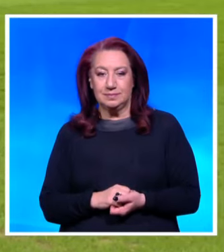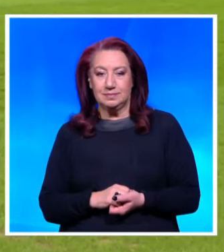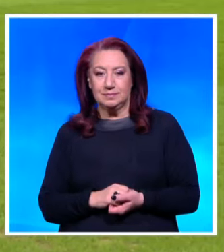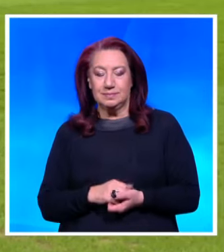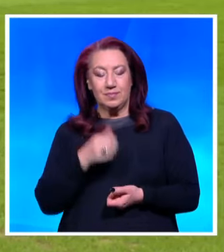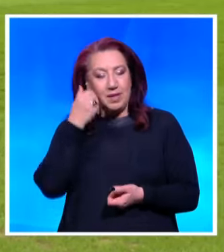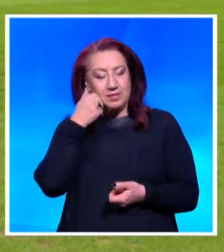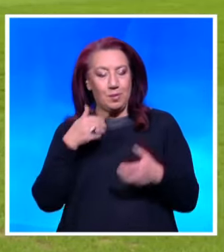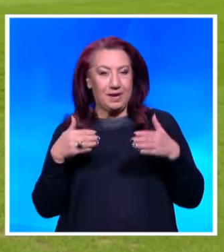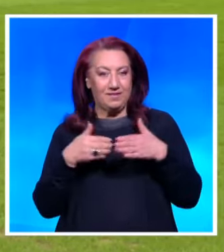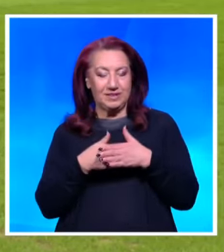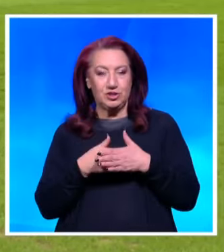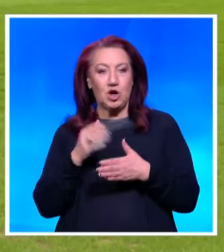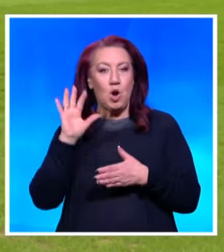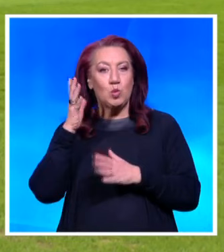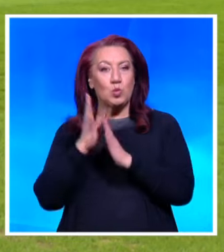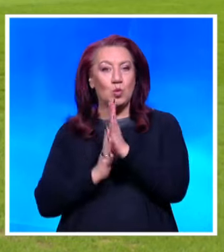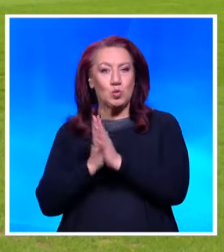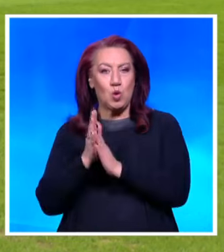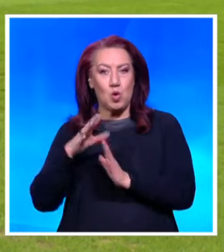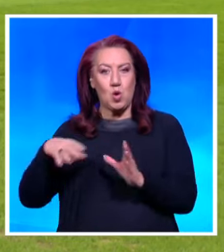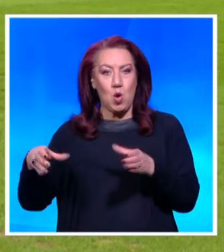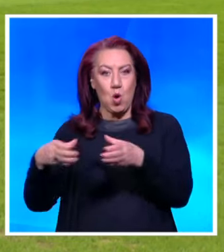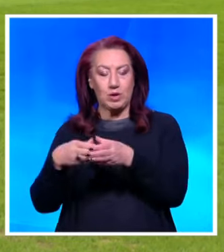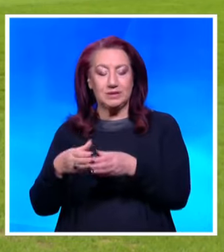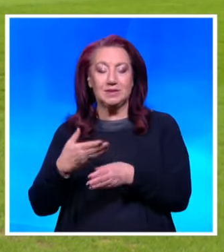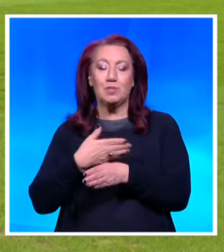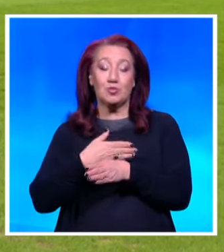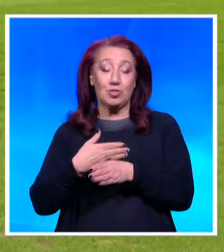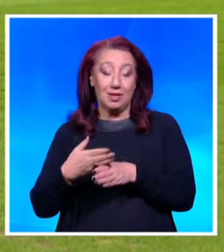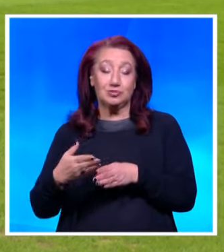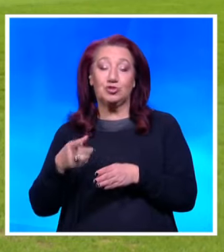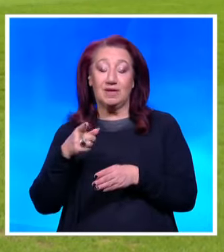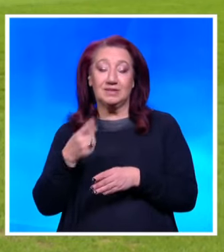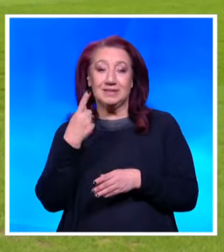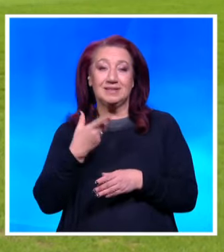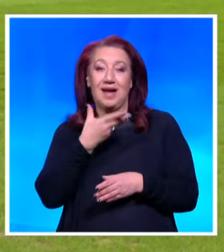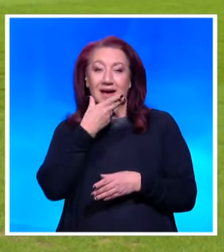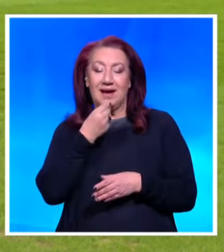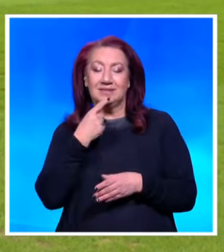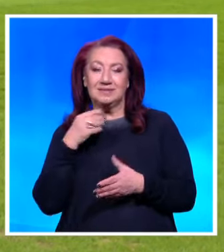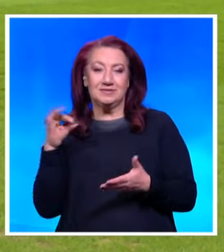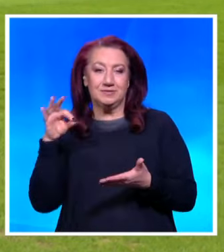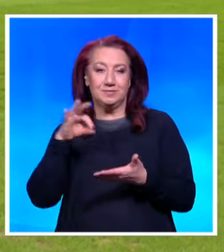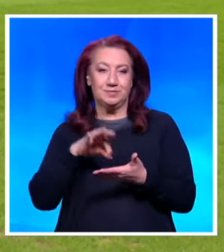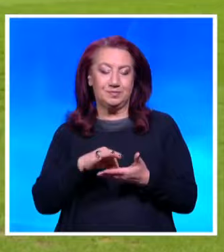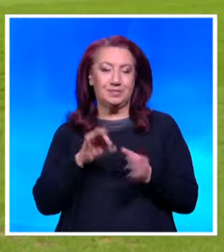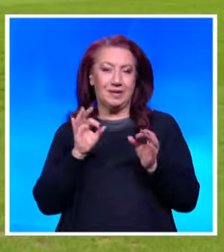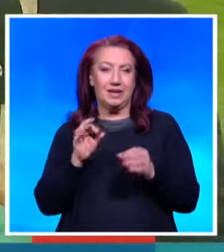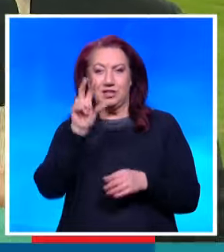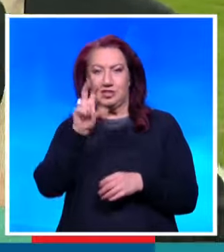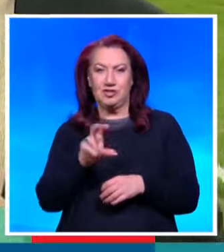Добър вечер. Лудогорец продължава своето европейско приключение с една от най-красивите дестинации в Европа, именно Женева, срещу